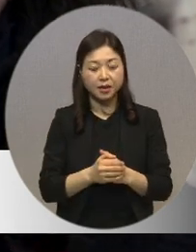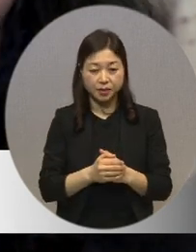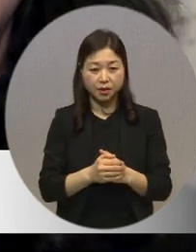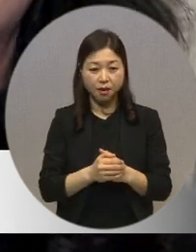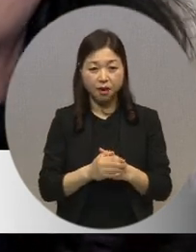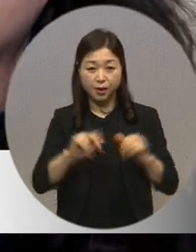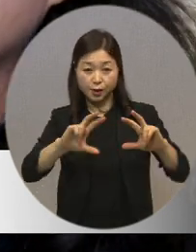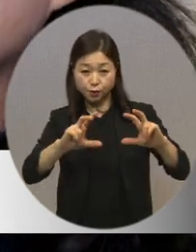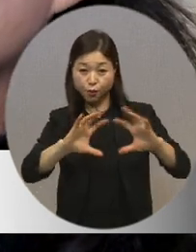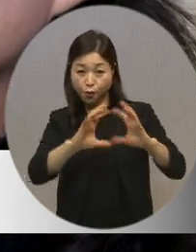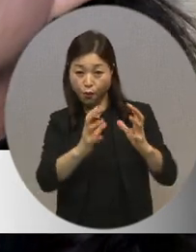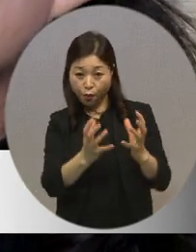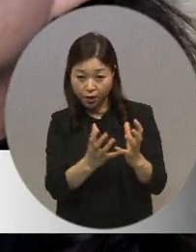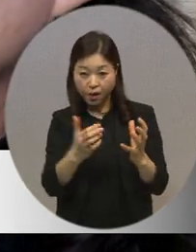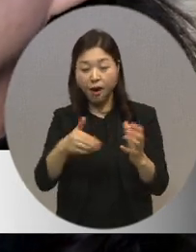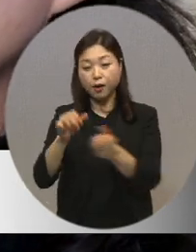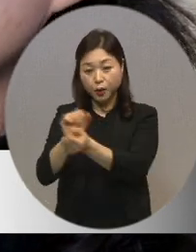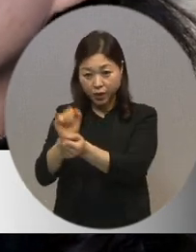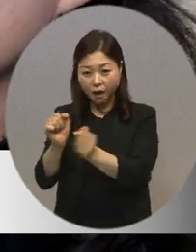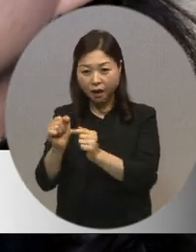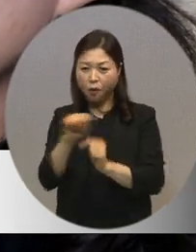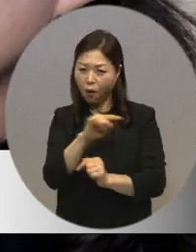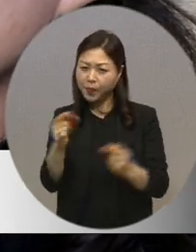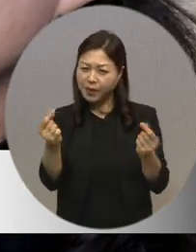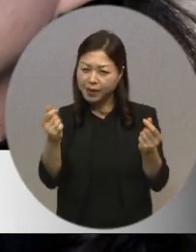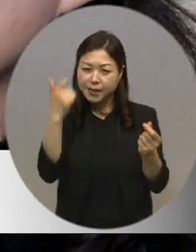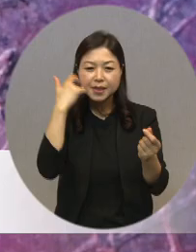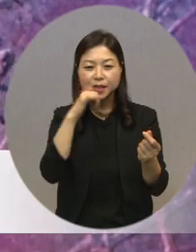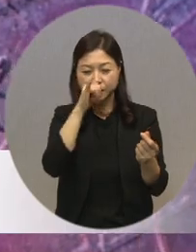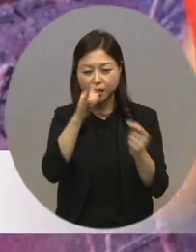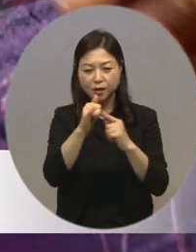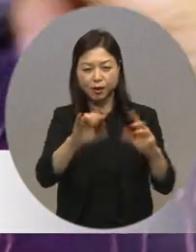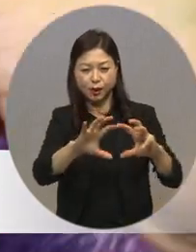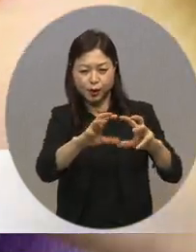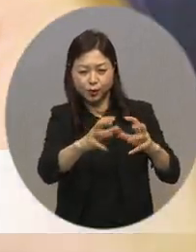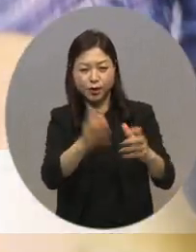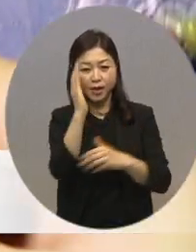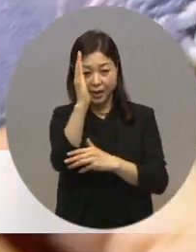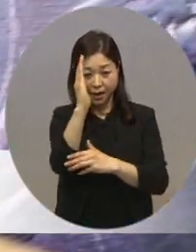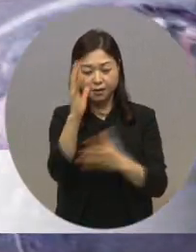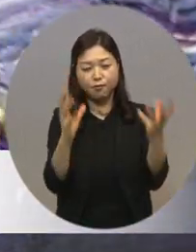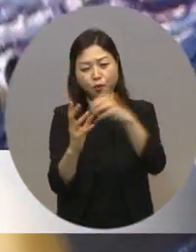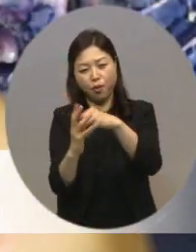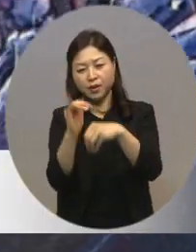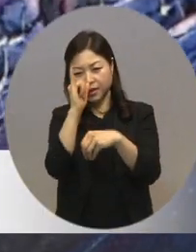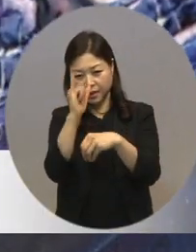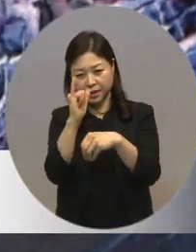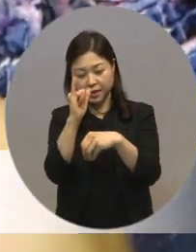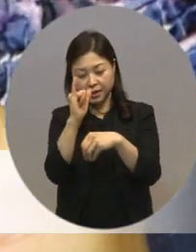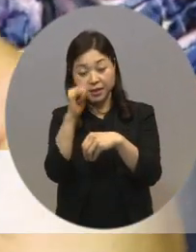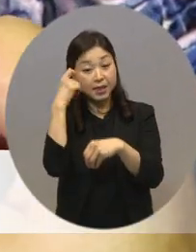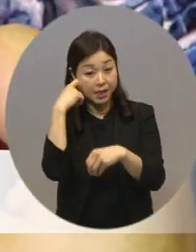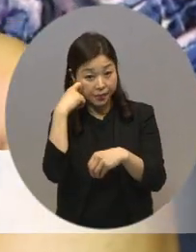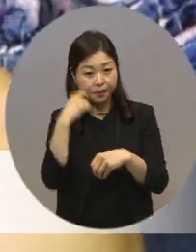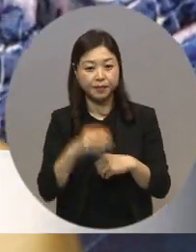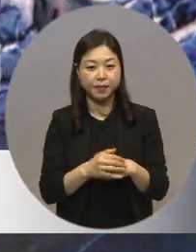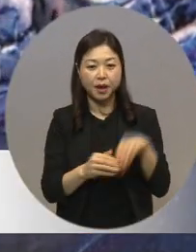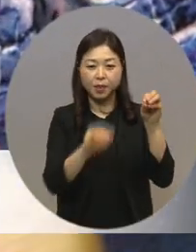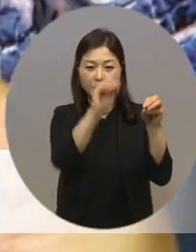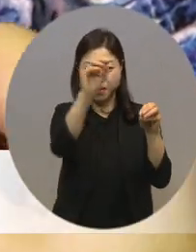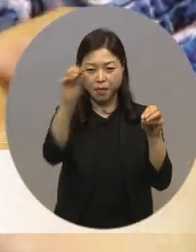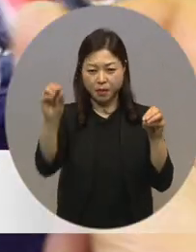들어요. 그런 면에서. 얘가 지구의 그 이야기도 품고 있는 것 같고 이 하나하나